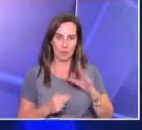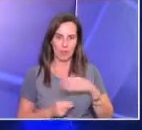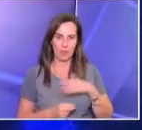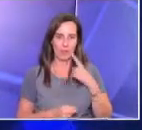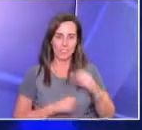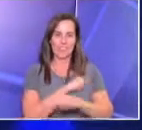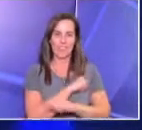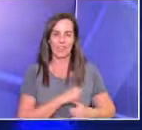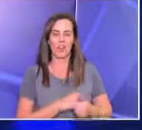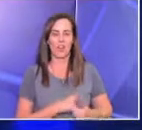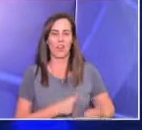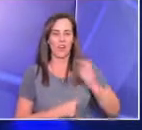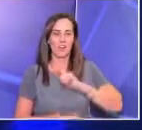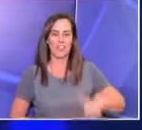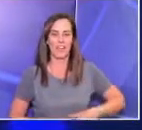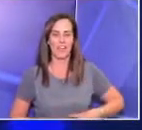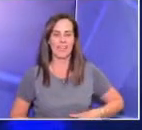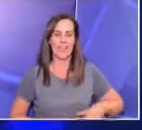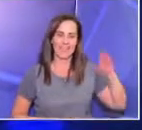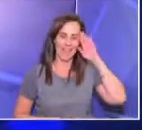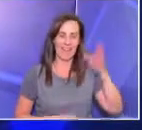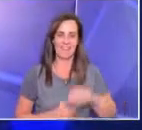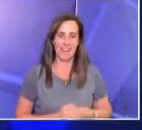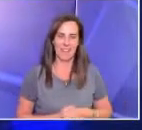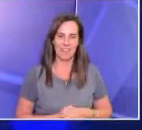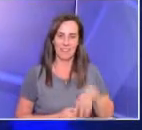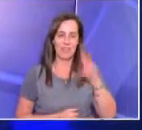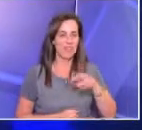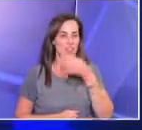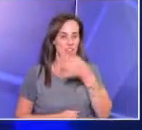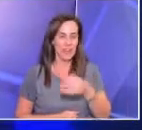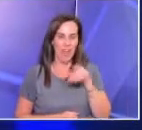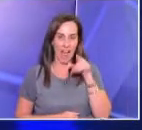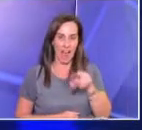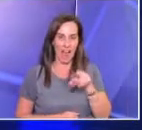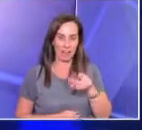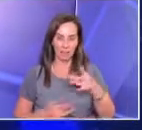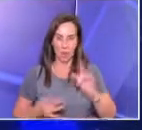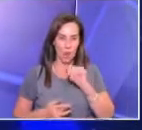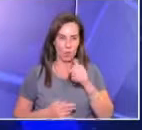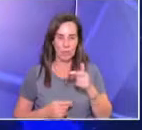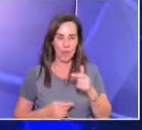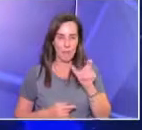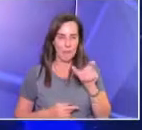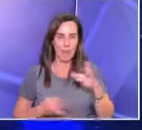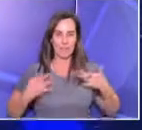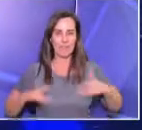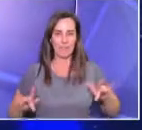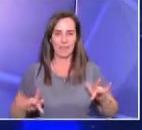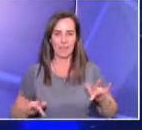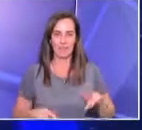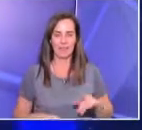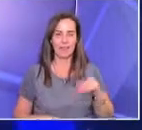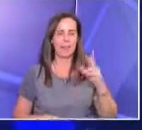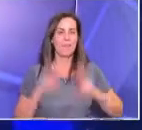אקרא, סגנית ראש עיריית חיפה, גברת נעמה לזימי, יש לי שאלה, את מתחמקת מהמילה עם השלוש אותיות